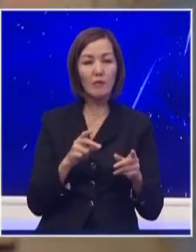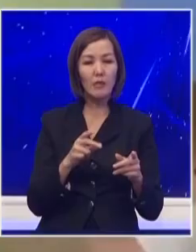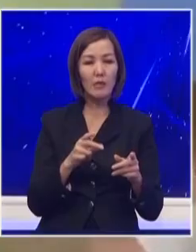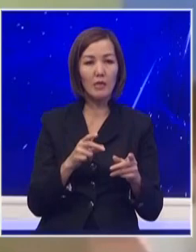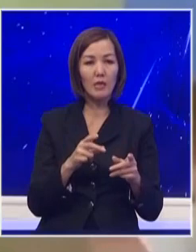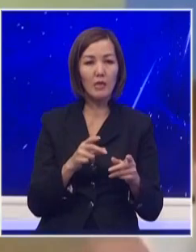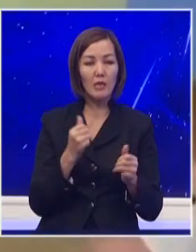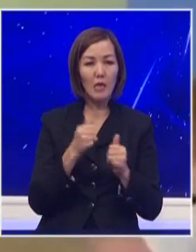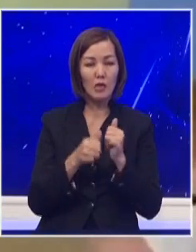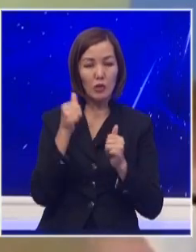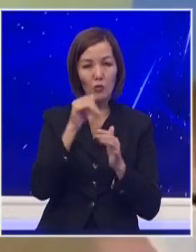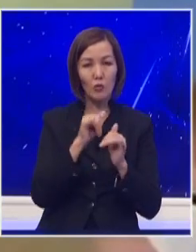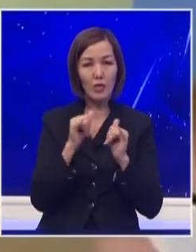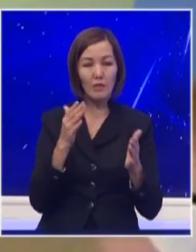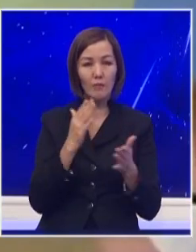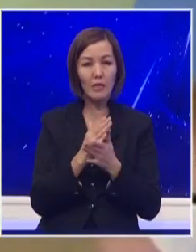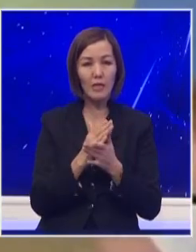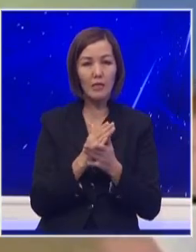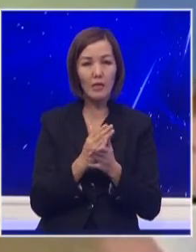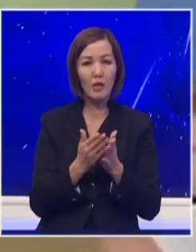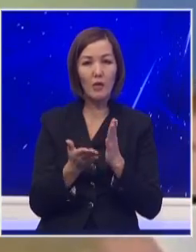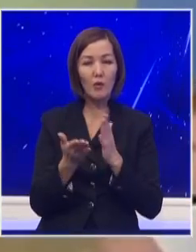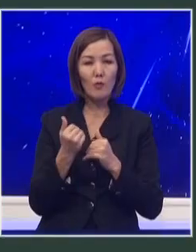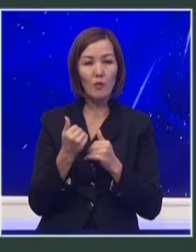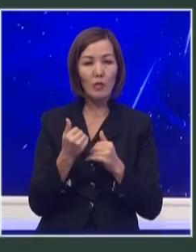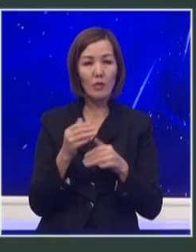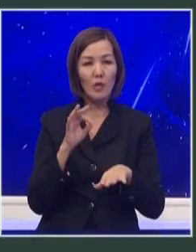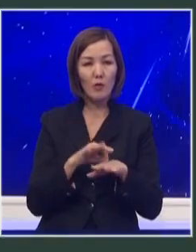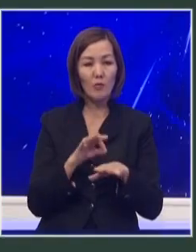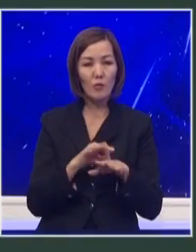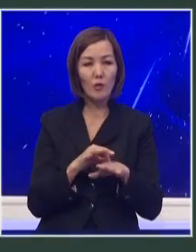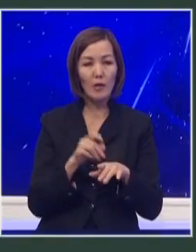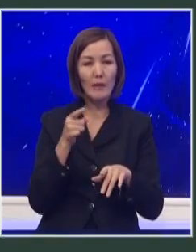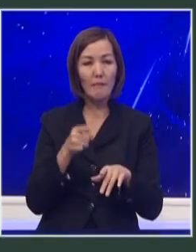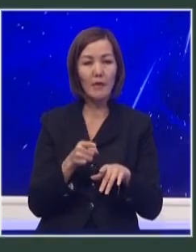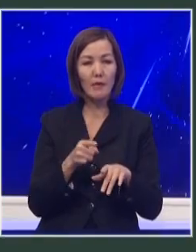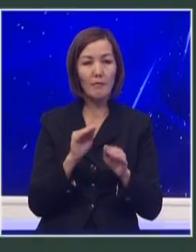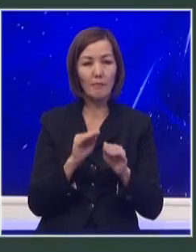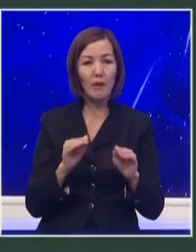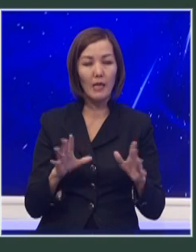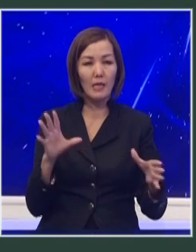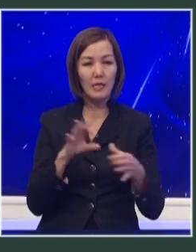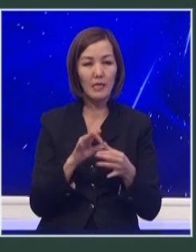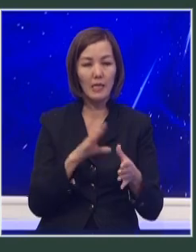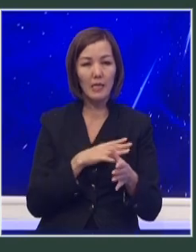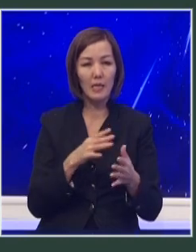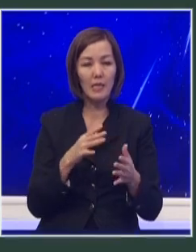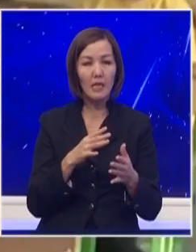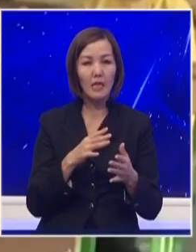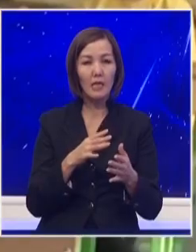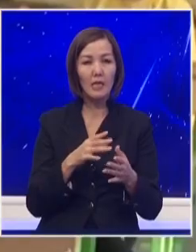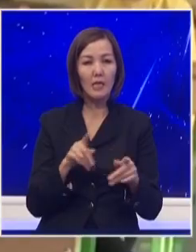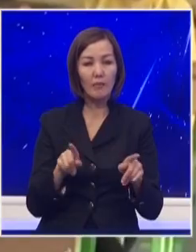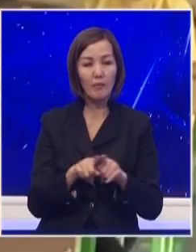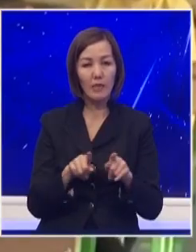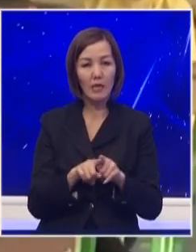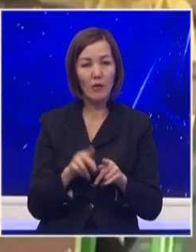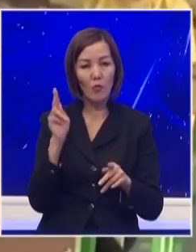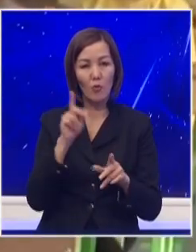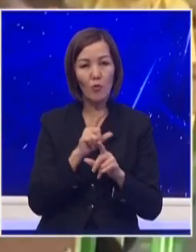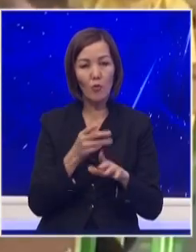мың гектар жердің бос жатқаны анықталып, мемлекетке қайтарылды. Осындай жұмыс басқа аудандарда да жүріп жатыр. Құзырлы органдар осыған